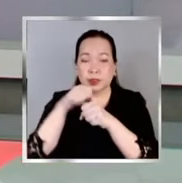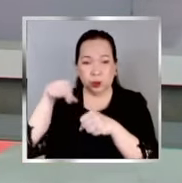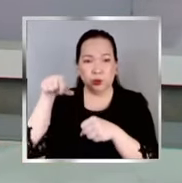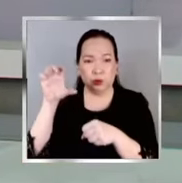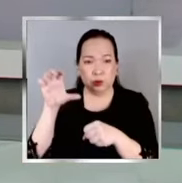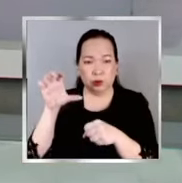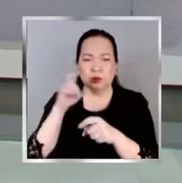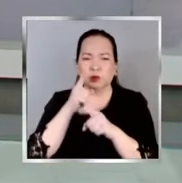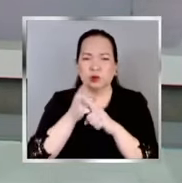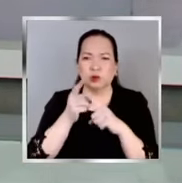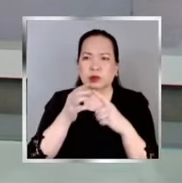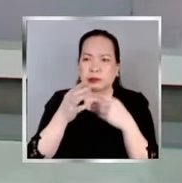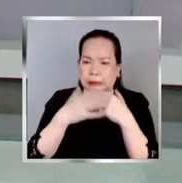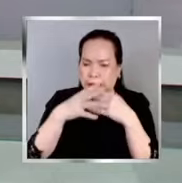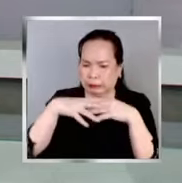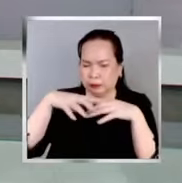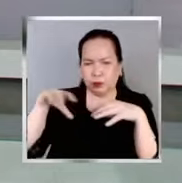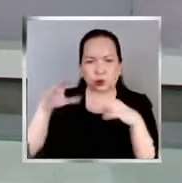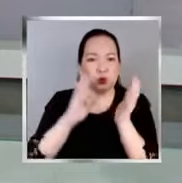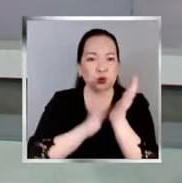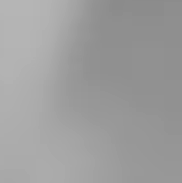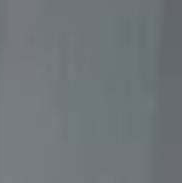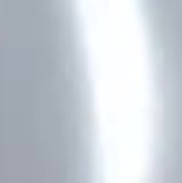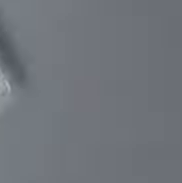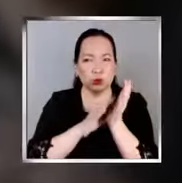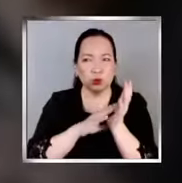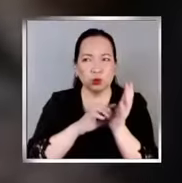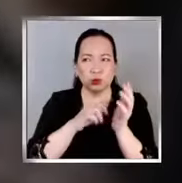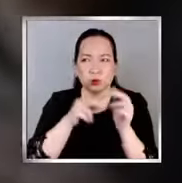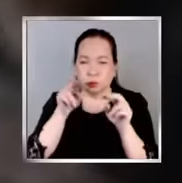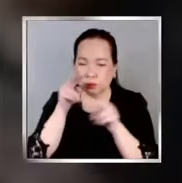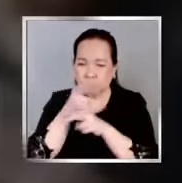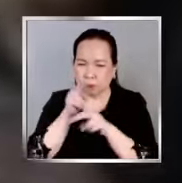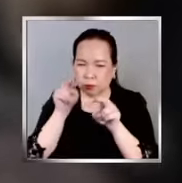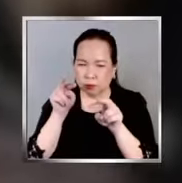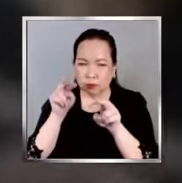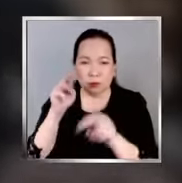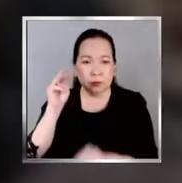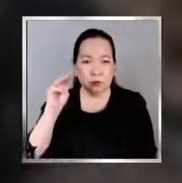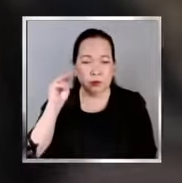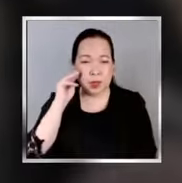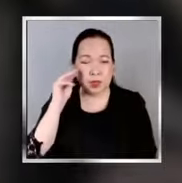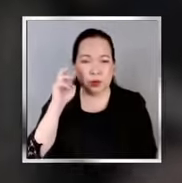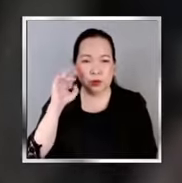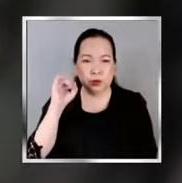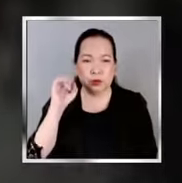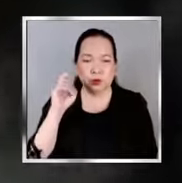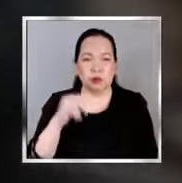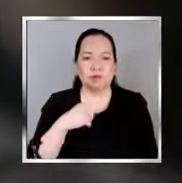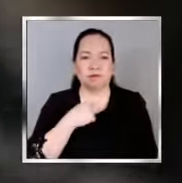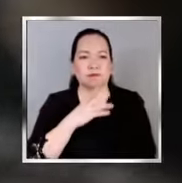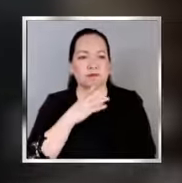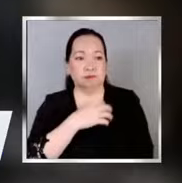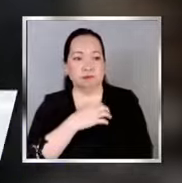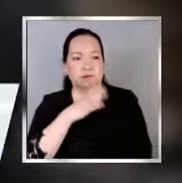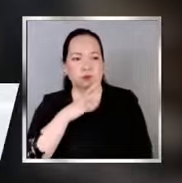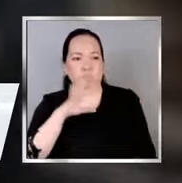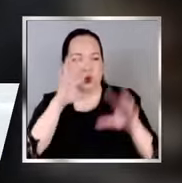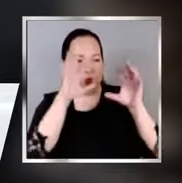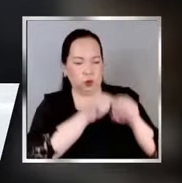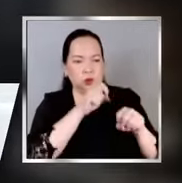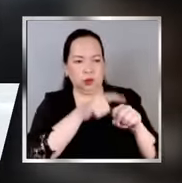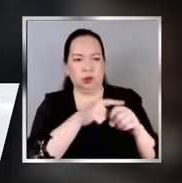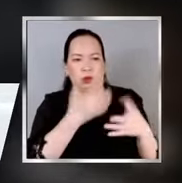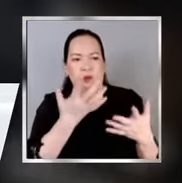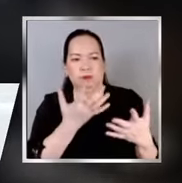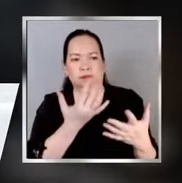paaralan. Tinutukan niya ni Marisol Abdurrahman. Hinuhuli na namin kasalan ng pagbibenta. Walang kawala ang pitong ito